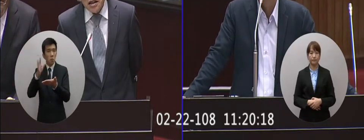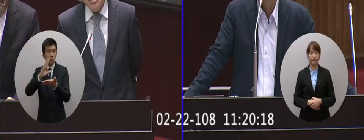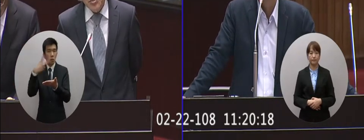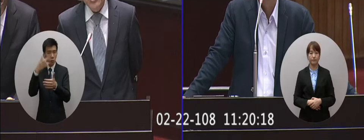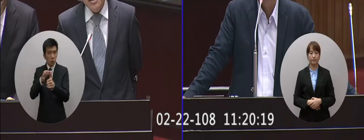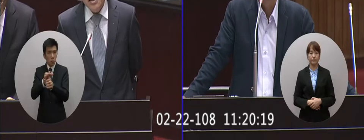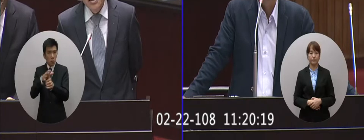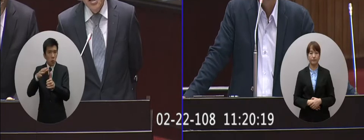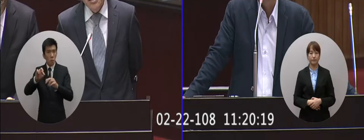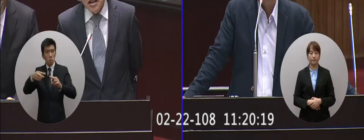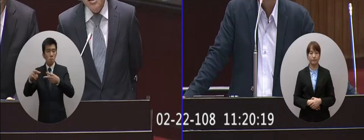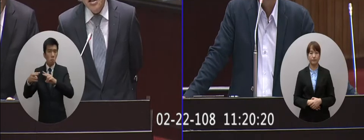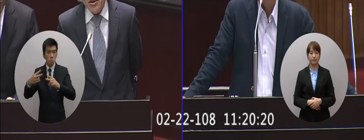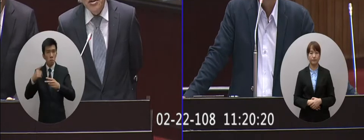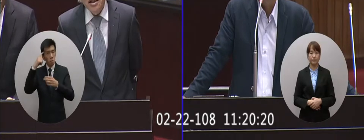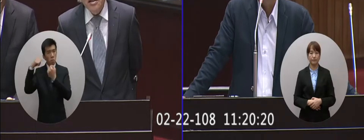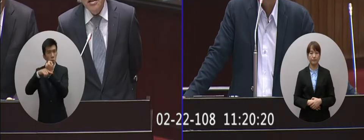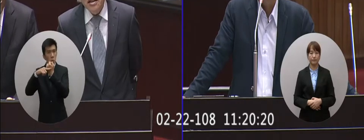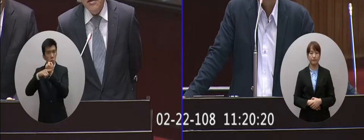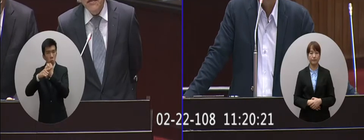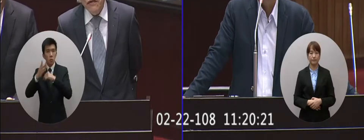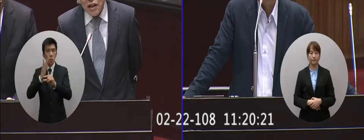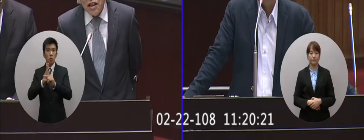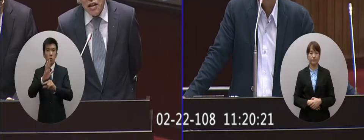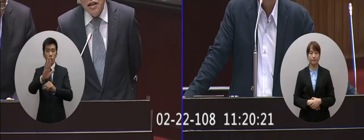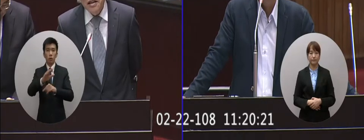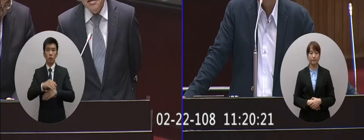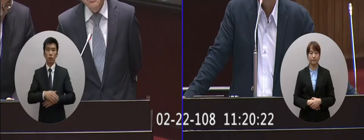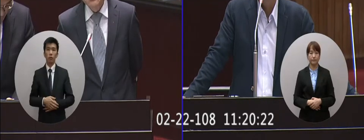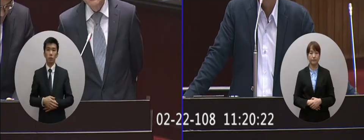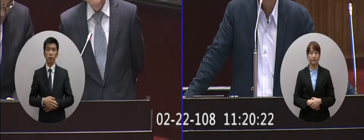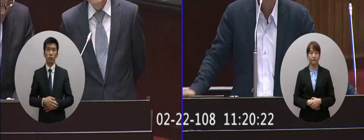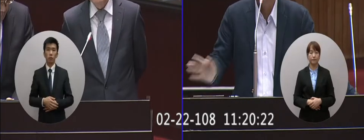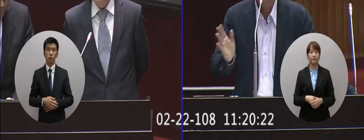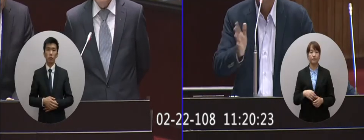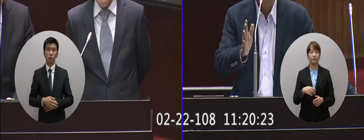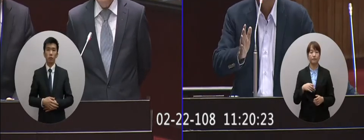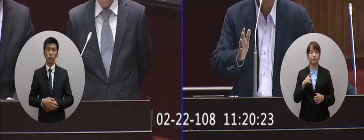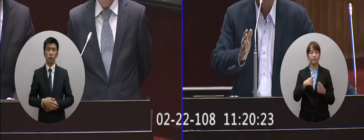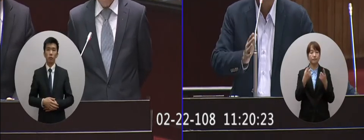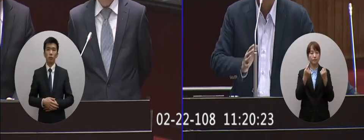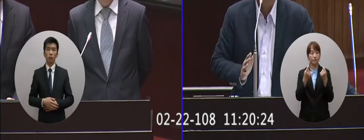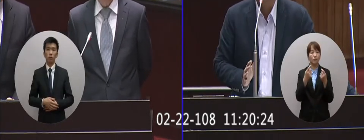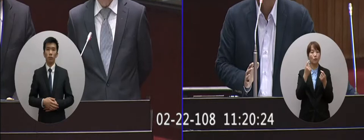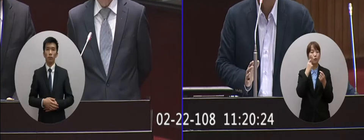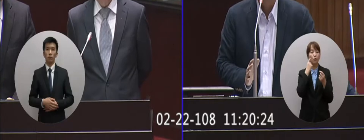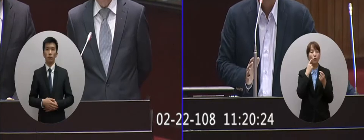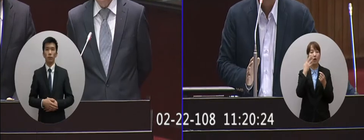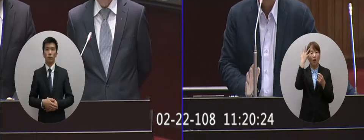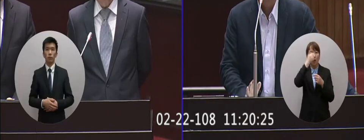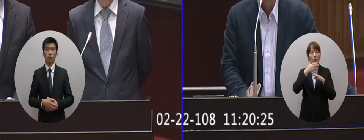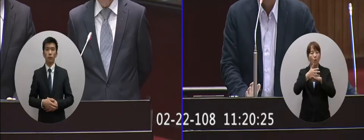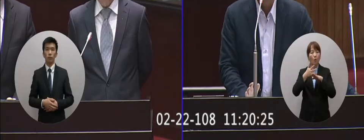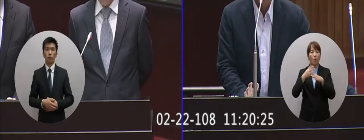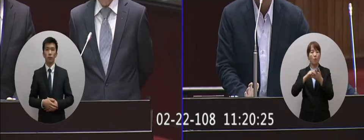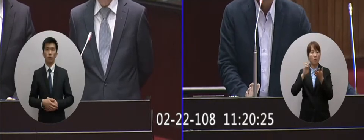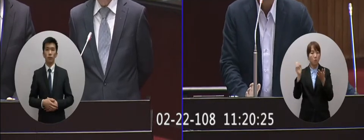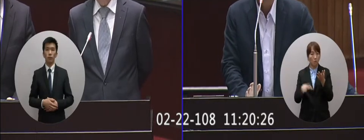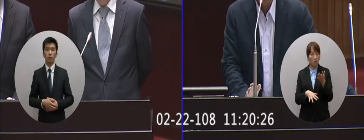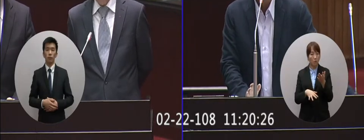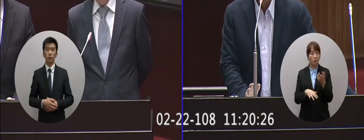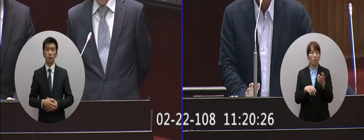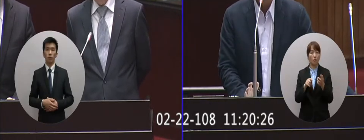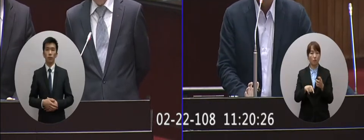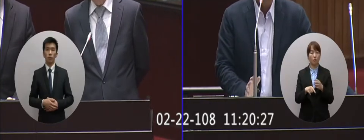在进行，实际上内部有在积极的讨论这个方向的可能。 对，我的意思就一样，比如说老社淘汰，院长可不可以